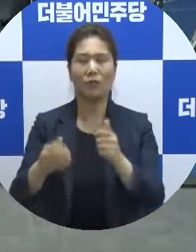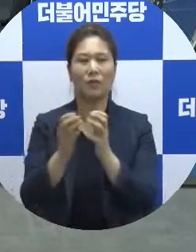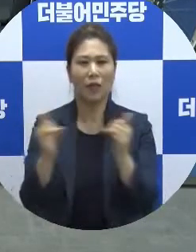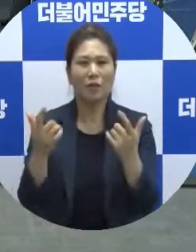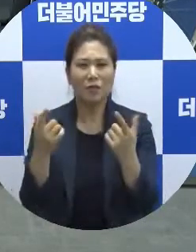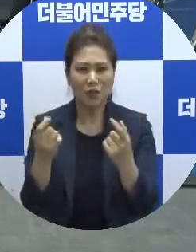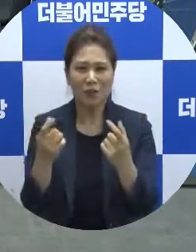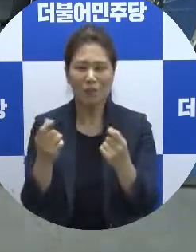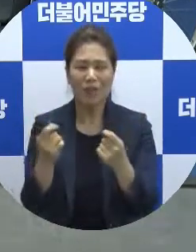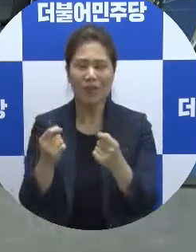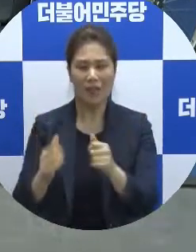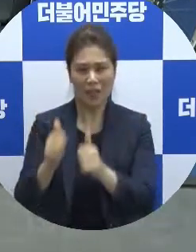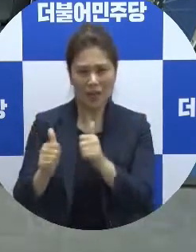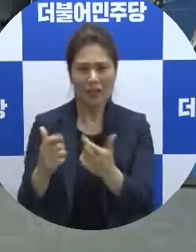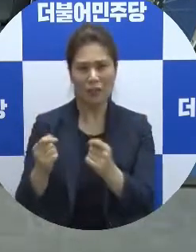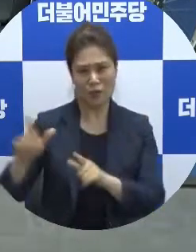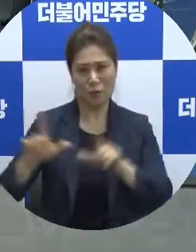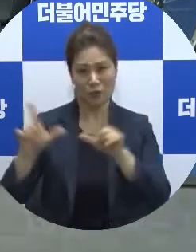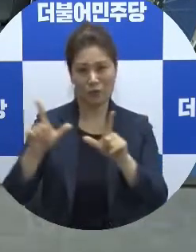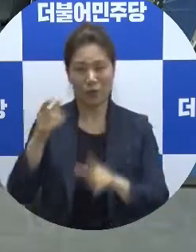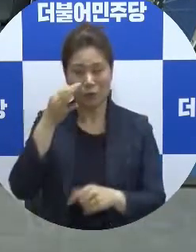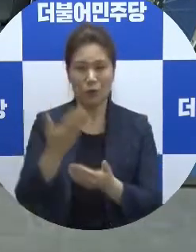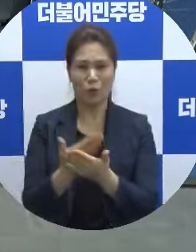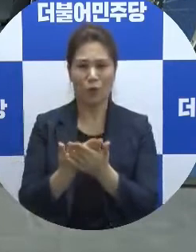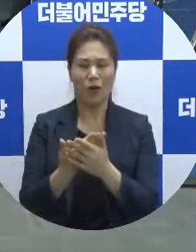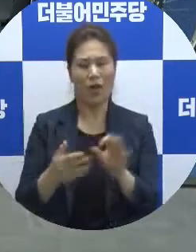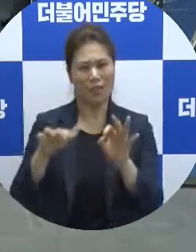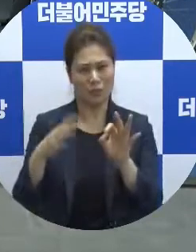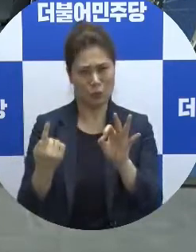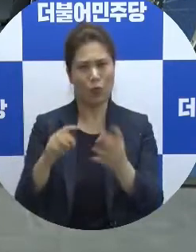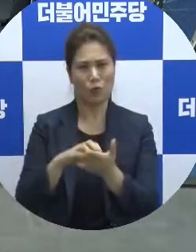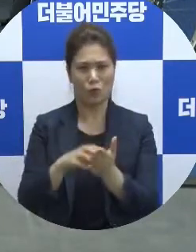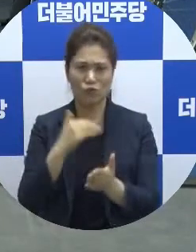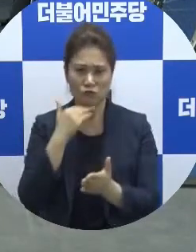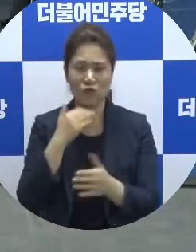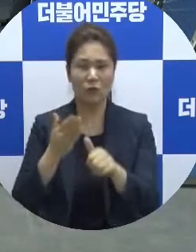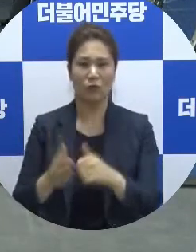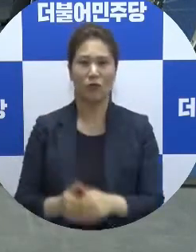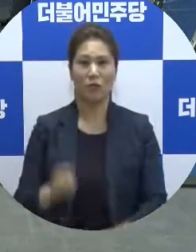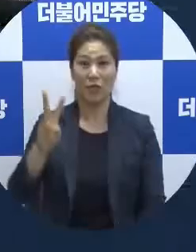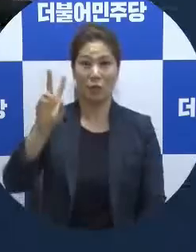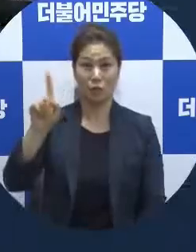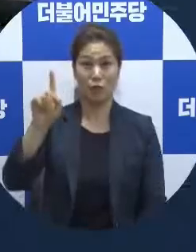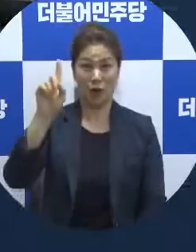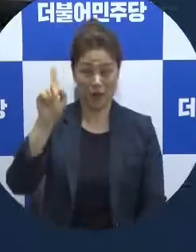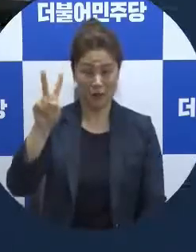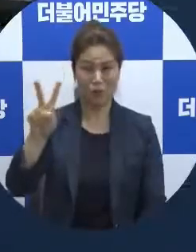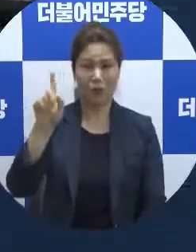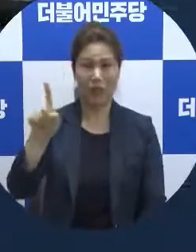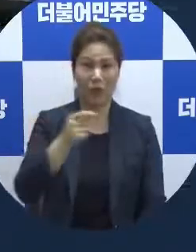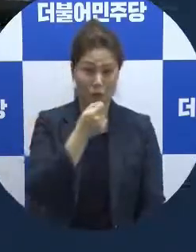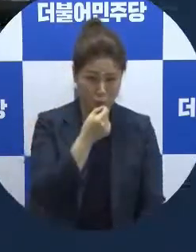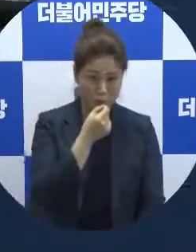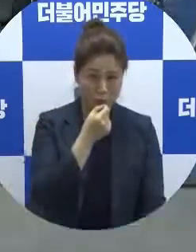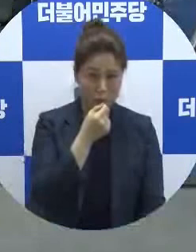것을 부탁드리겠습니다. 그리고 한 5초에서 6초 정도 그 자세로 멈춰주시면 되겠습니다. 자, 셋, 둘, 하나!